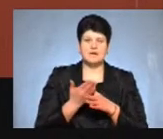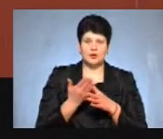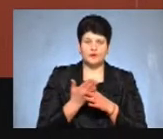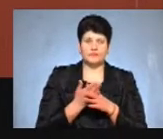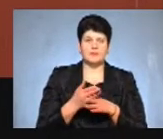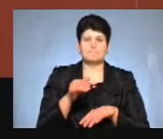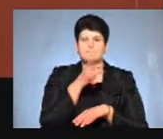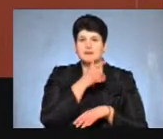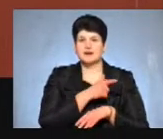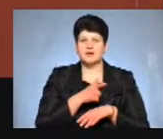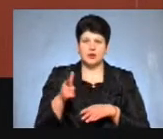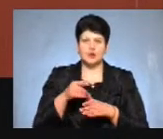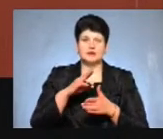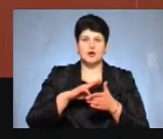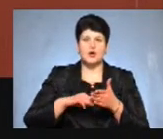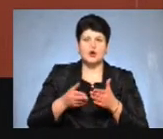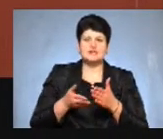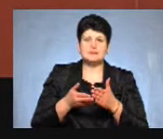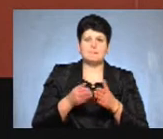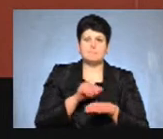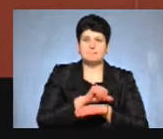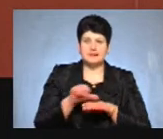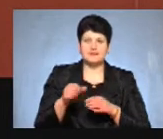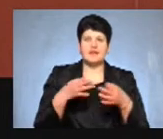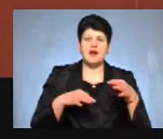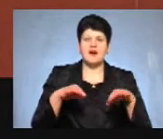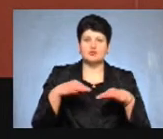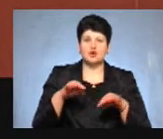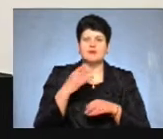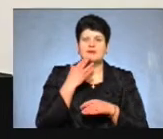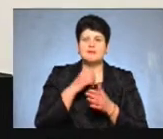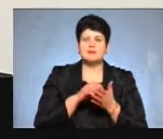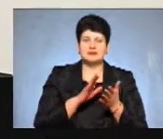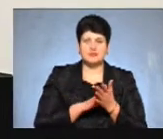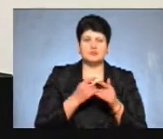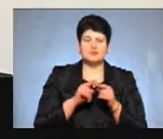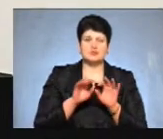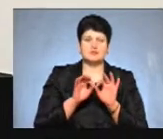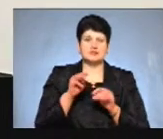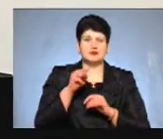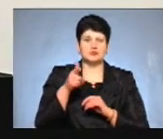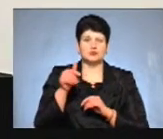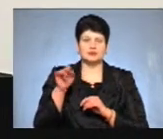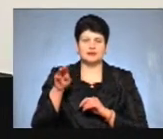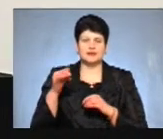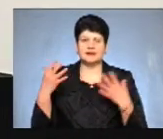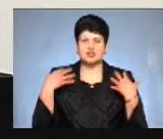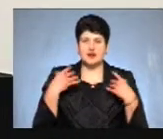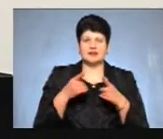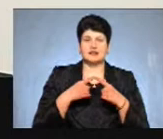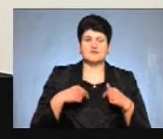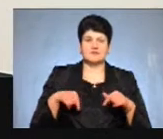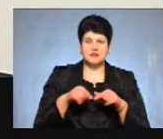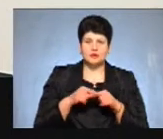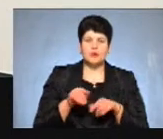розмитнення авто на іноземній реєстрації. Про підсумки цього періоду нам розповість Тарас Гутик, начальник відділу організації митного контролю